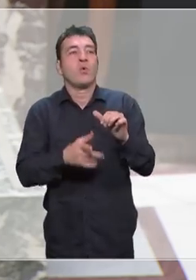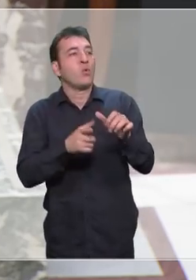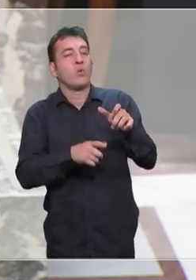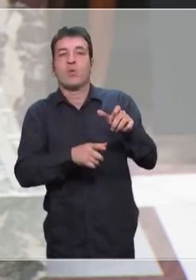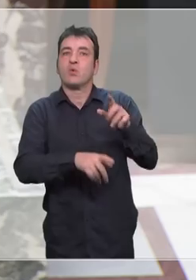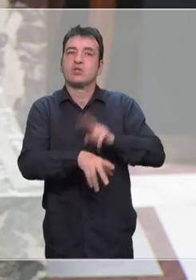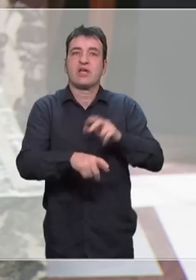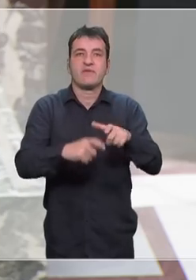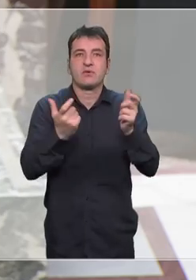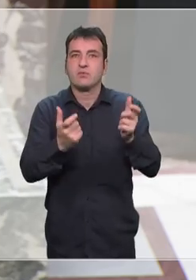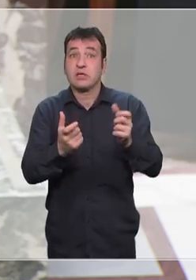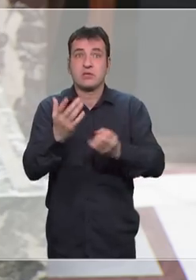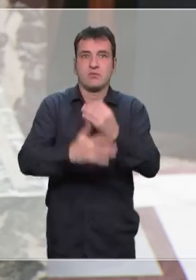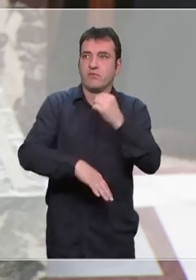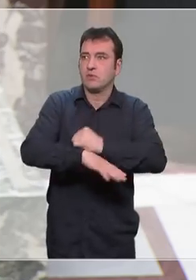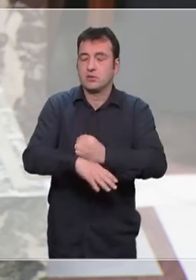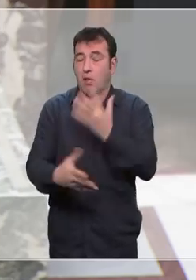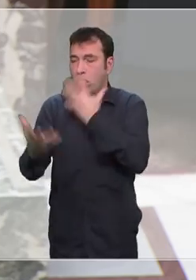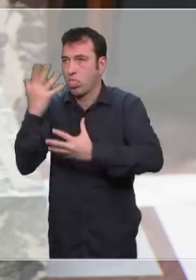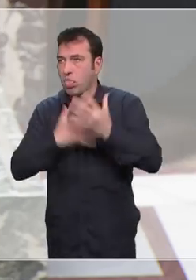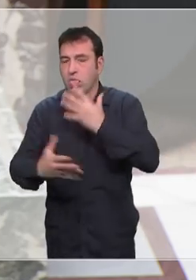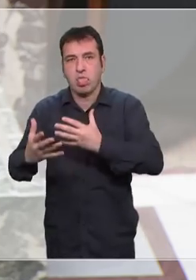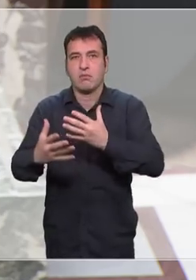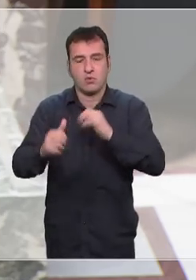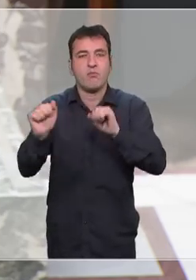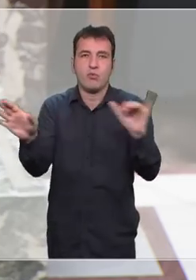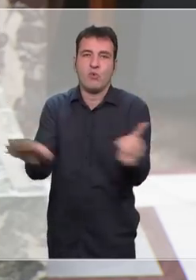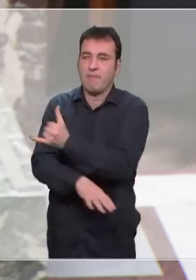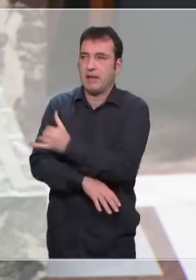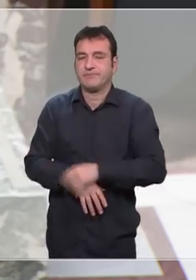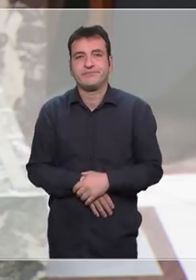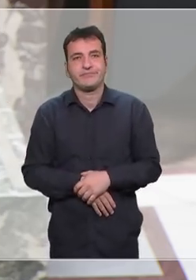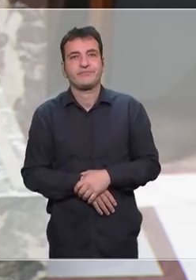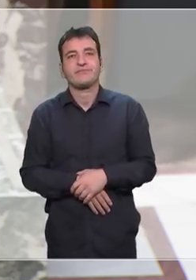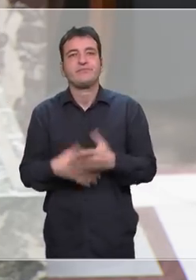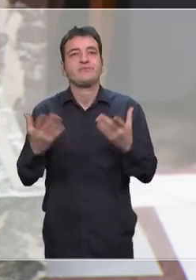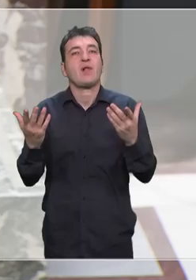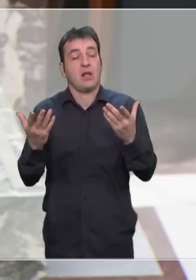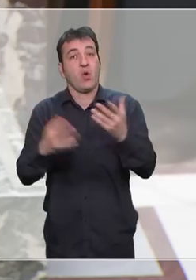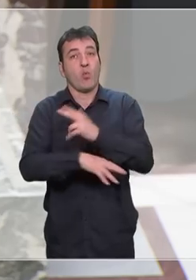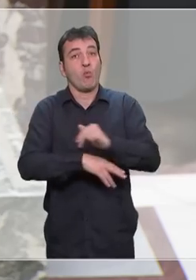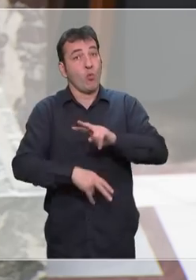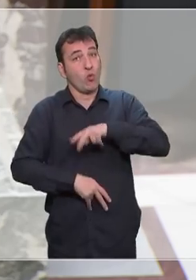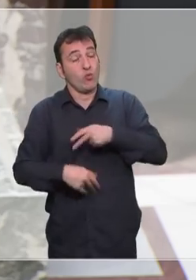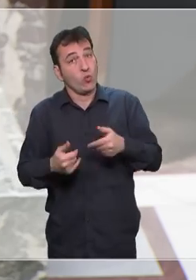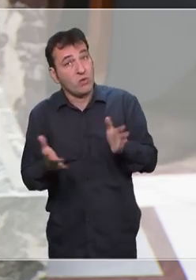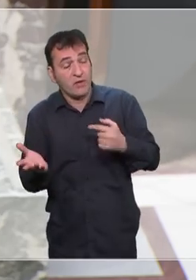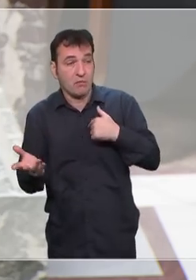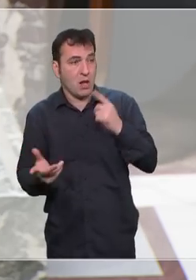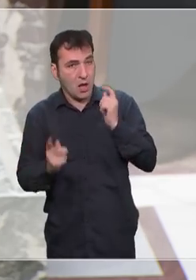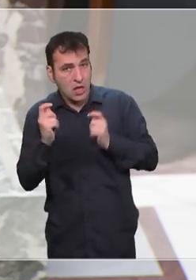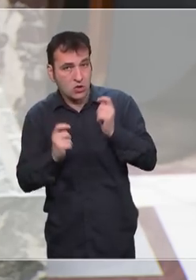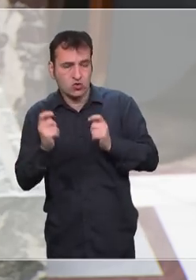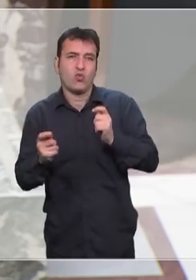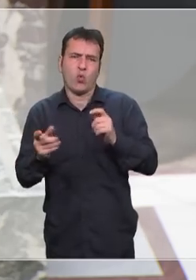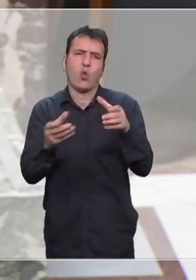déstabilisés par ce nouveau guichet dès 2023. Le temps est terminé, mon bureau est ouvert, nous sommes vigilants, et je connais l'intérêt du groupe Modem sur